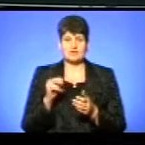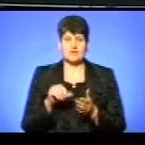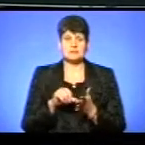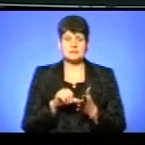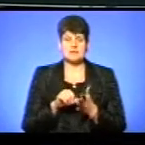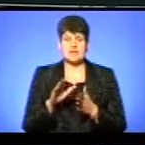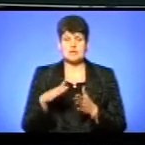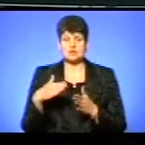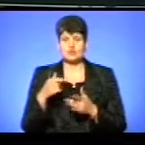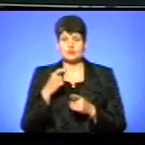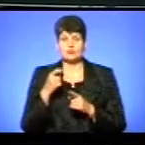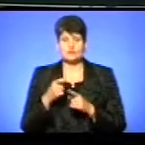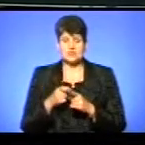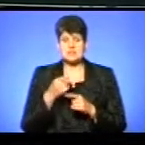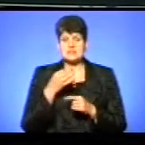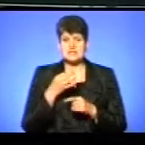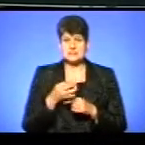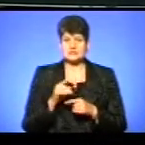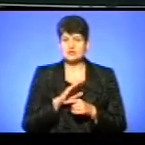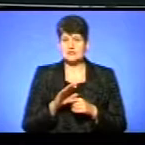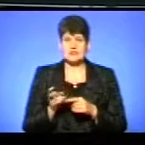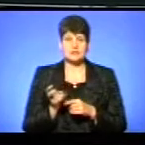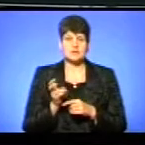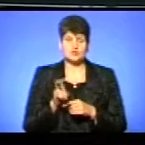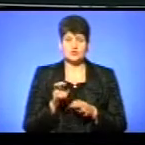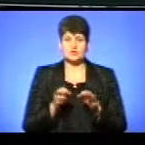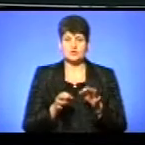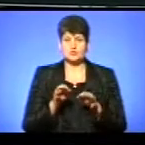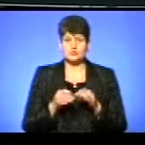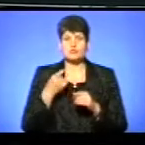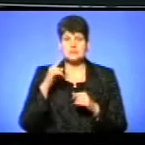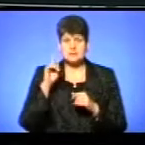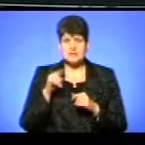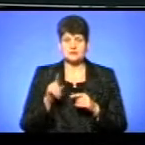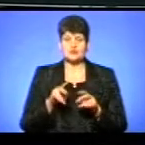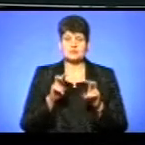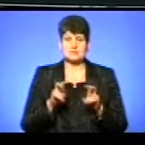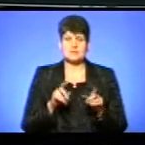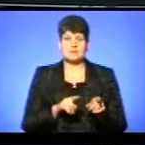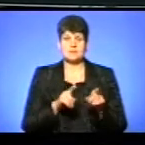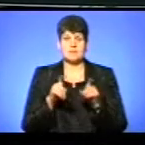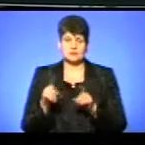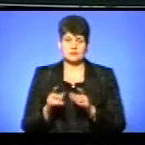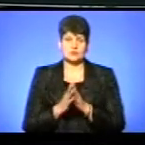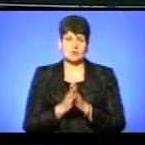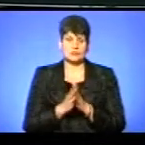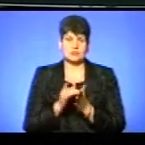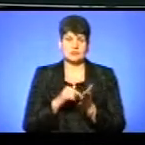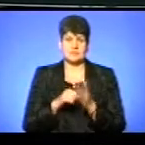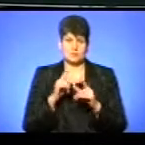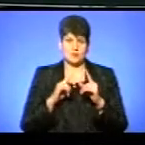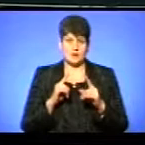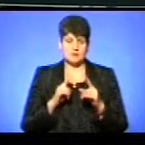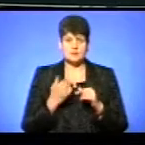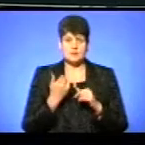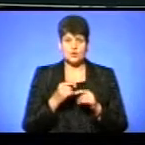представляє сторону відповідача, повідомив, що не з'явився на суд, бо знав, що засідання перенесуть через клопотання міської ради.